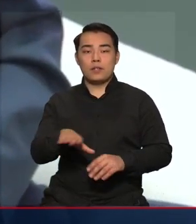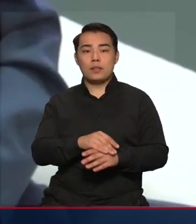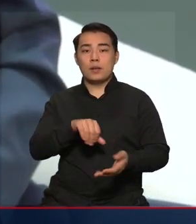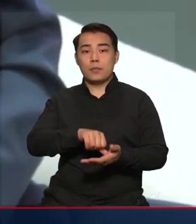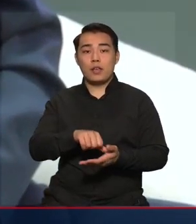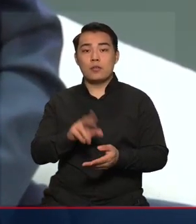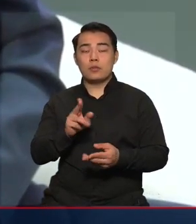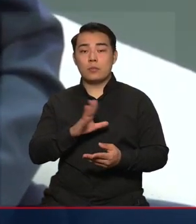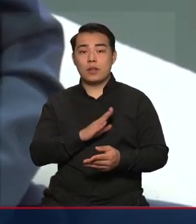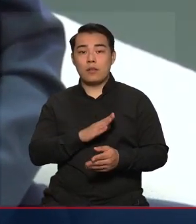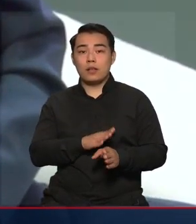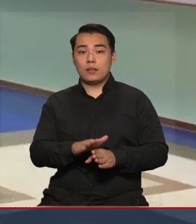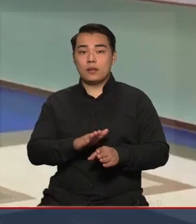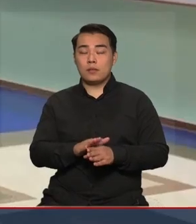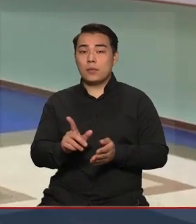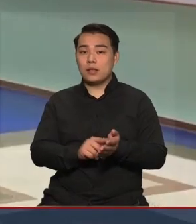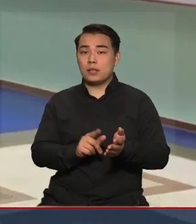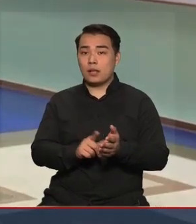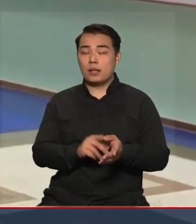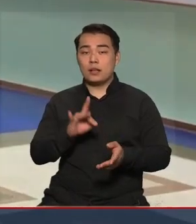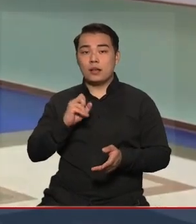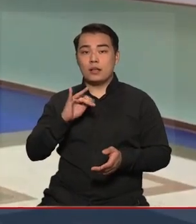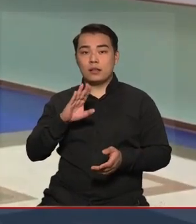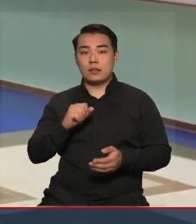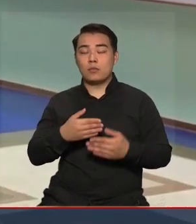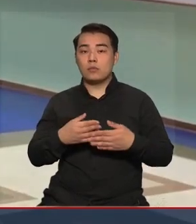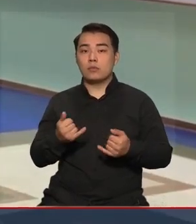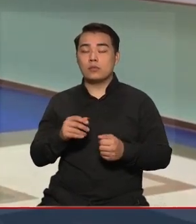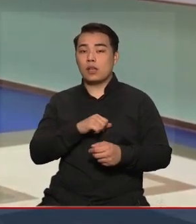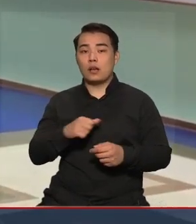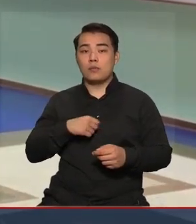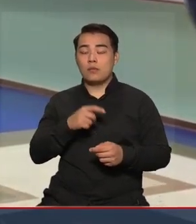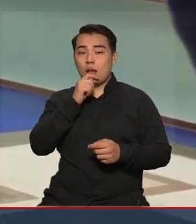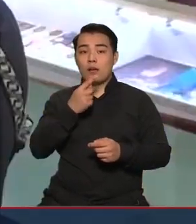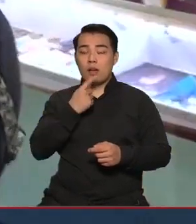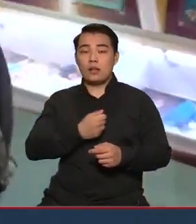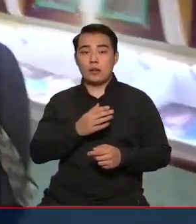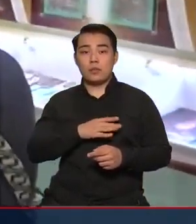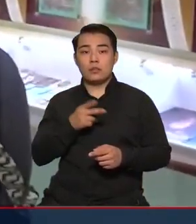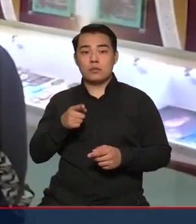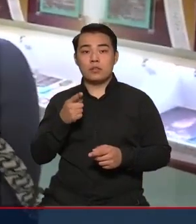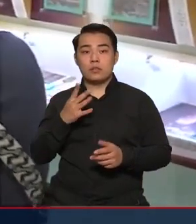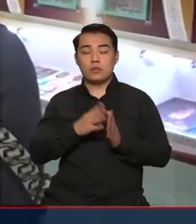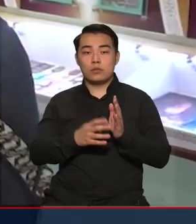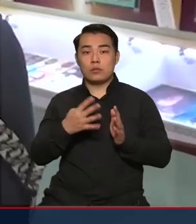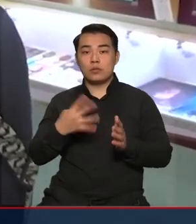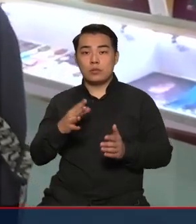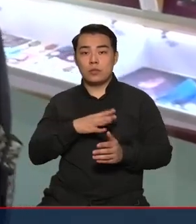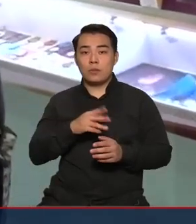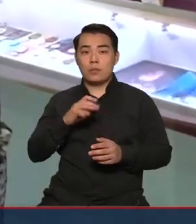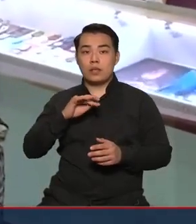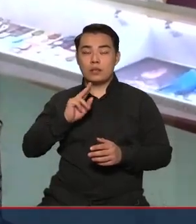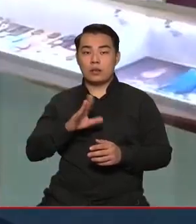мероприятия, которые проходят в пансионате. Раиса Сафоничева ушла на фронт добровольцем в 1944 году. В Минске окончила